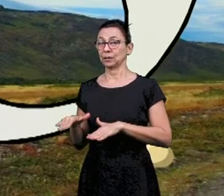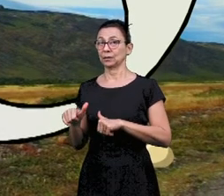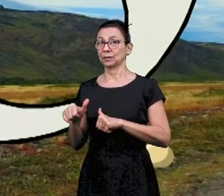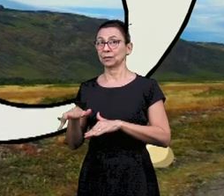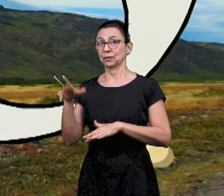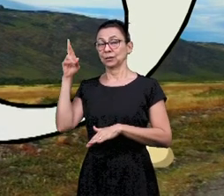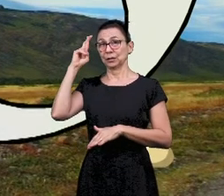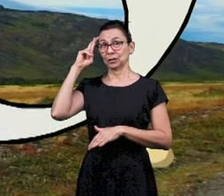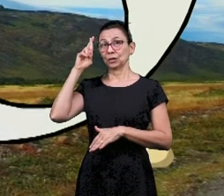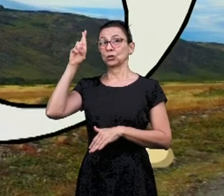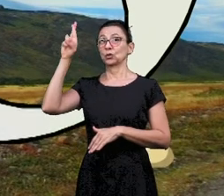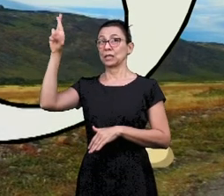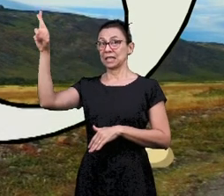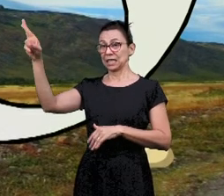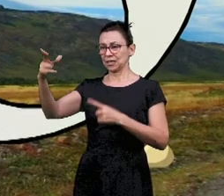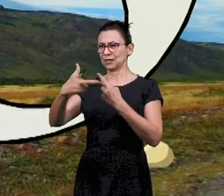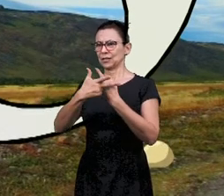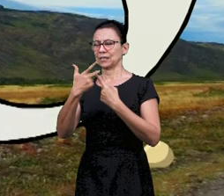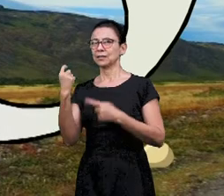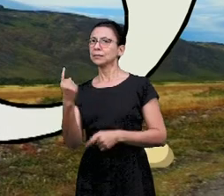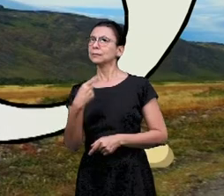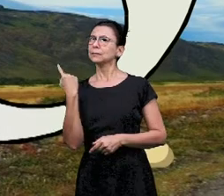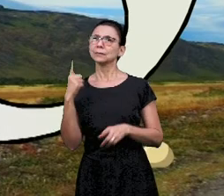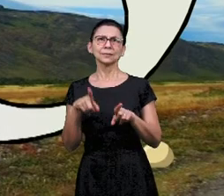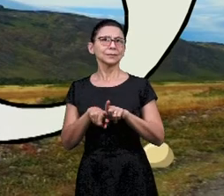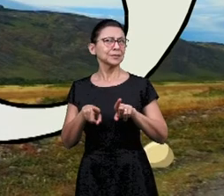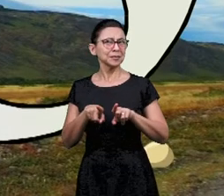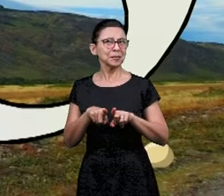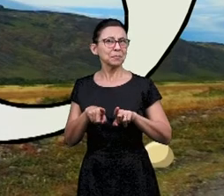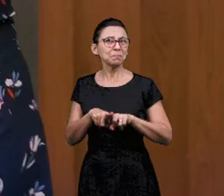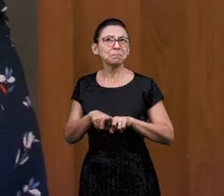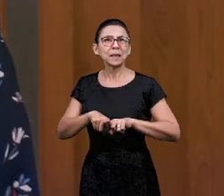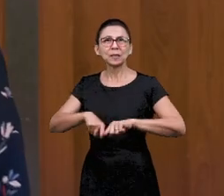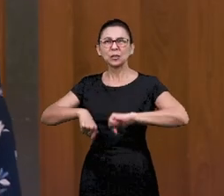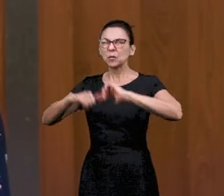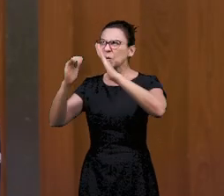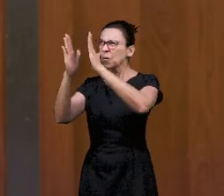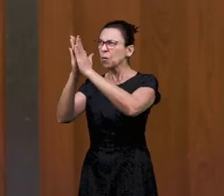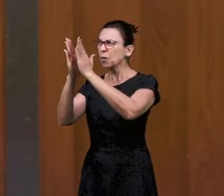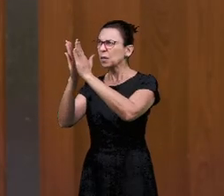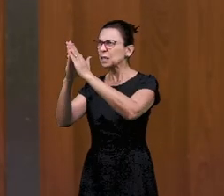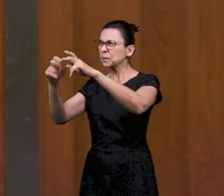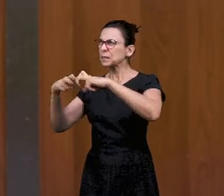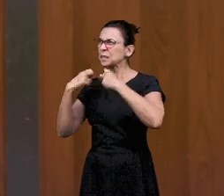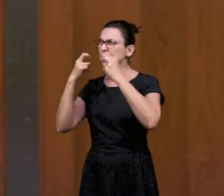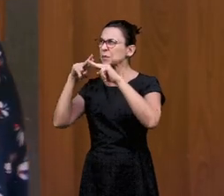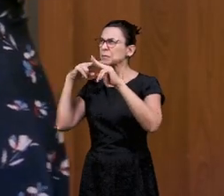aussi, quand nous mettons le Seigneur devant nous, nous vainquons nos batailles.